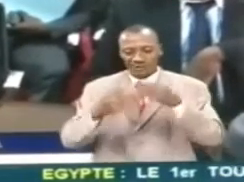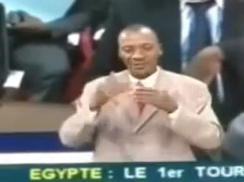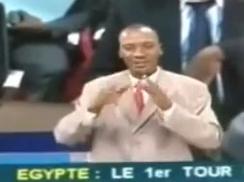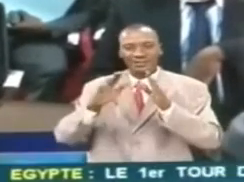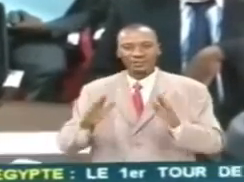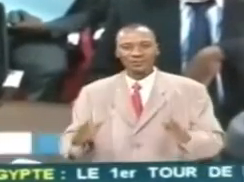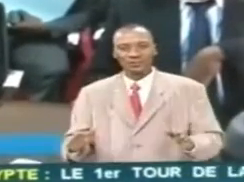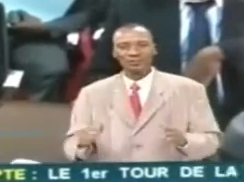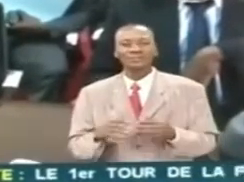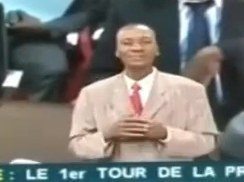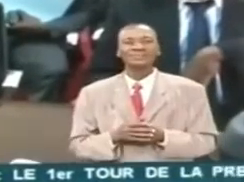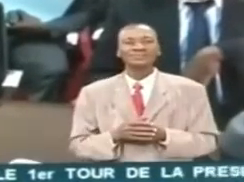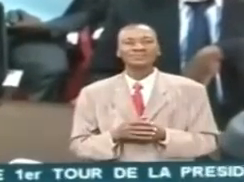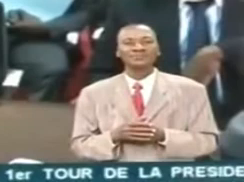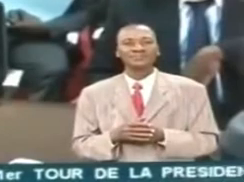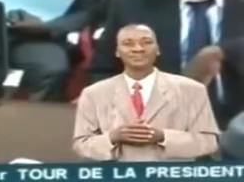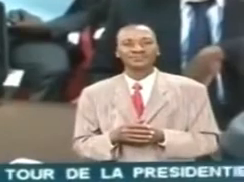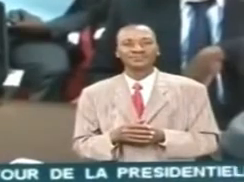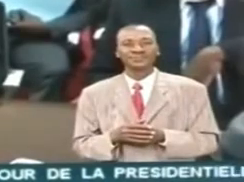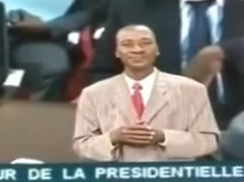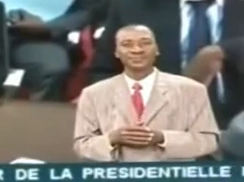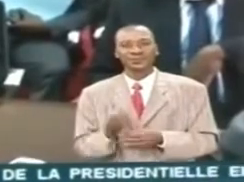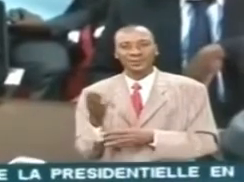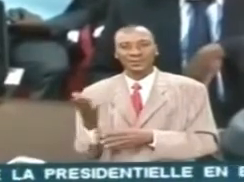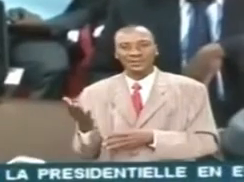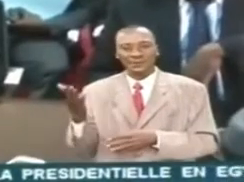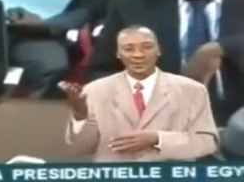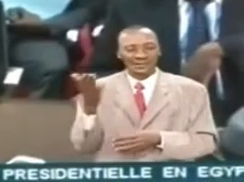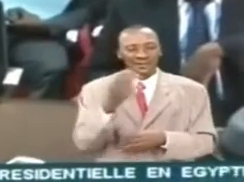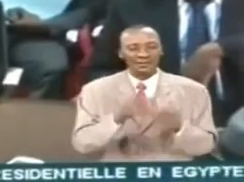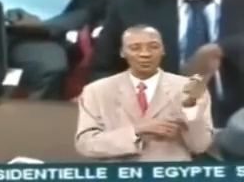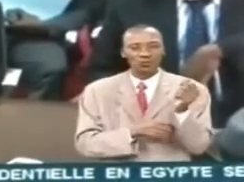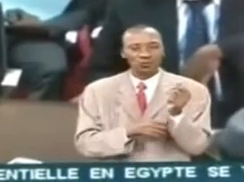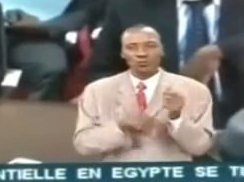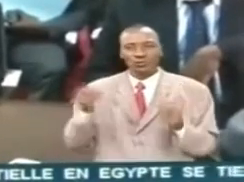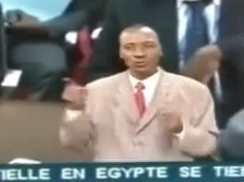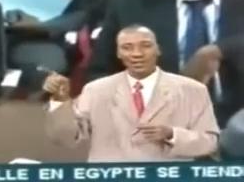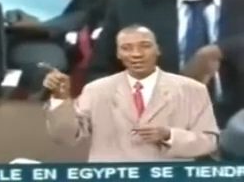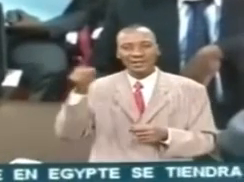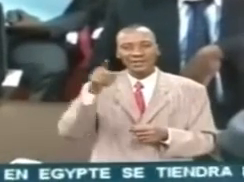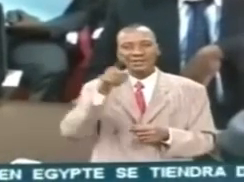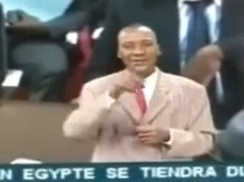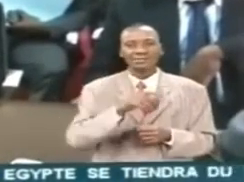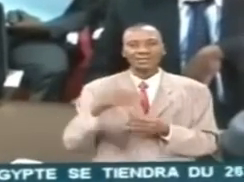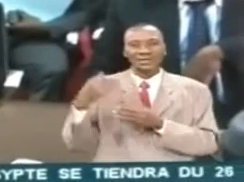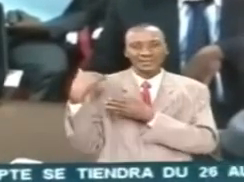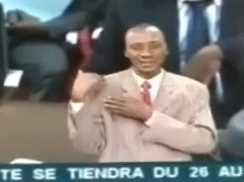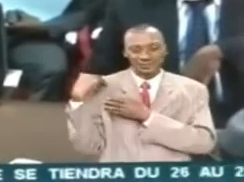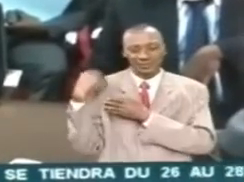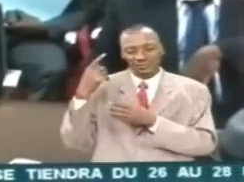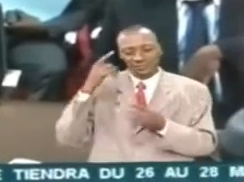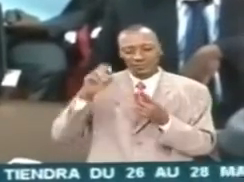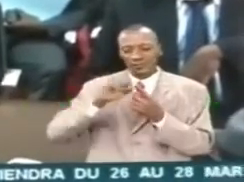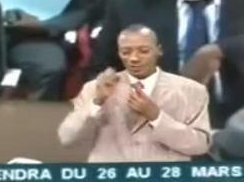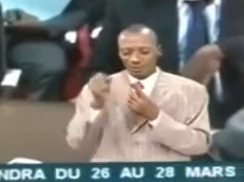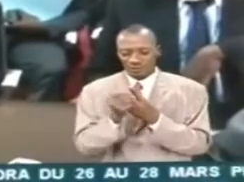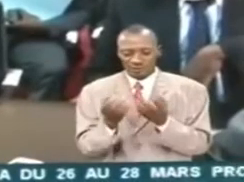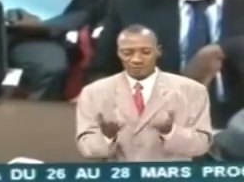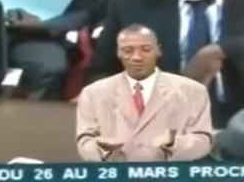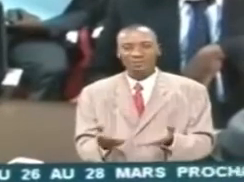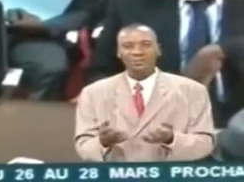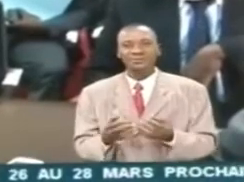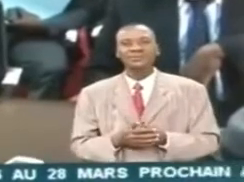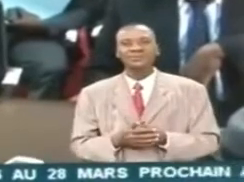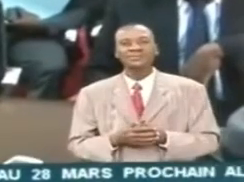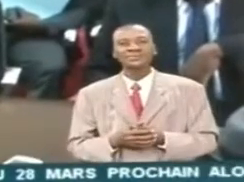les intervenants, de près ou de loin, responsables de cette situation. Le curage